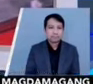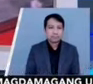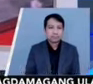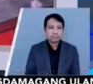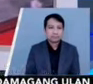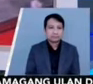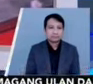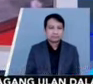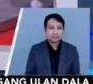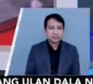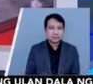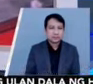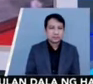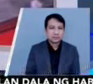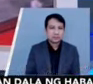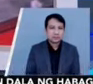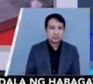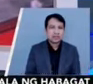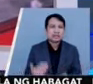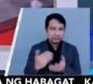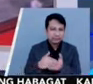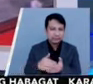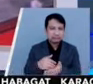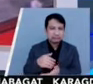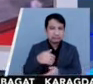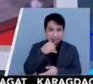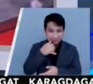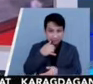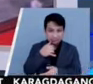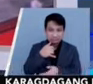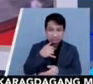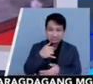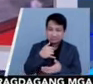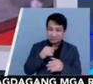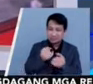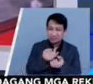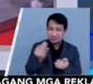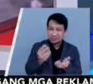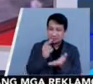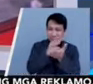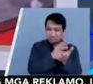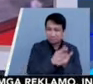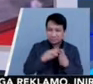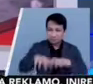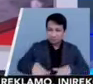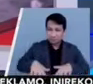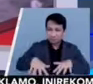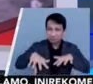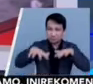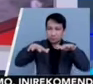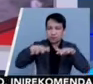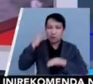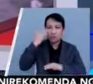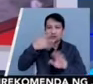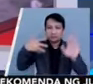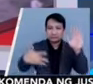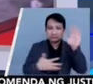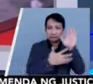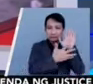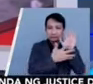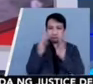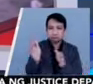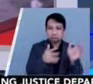Muling na merwisyo ang baha sa ilang lugar sa Metro Manila dahil sa mga pag-ulan na dulot po ng habagat. Sabi ng PAGASA,